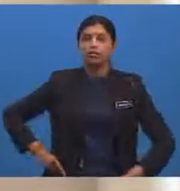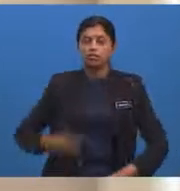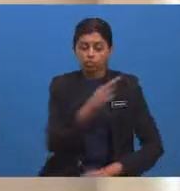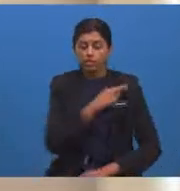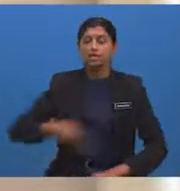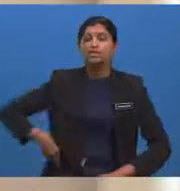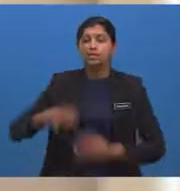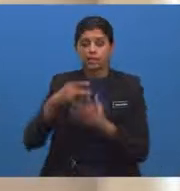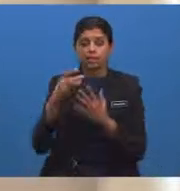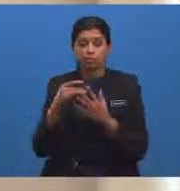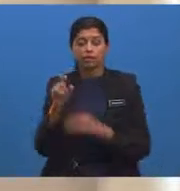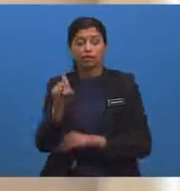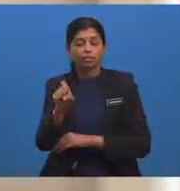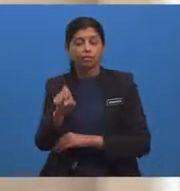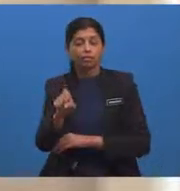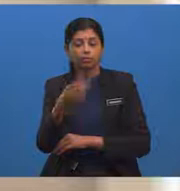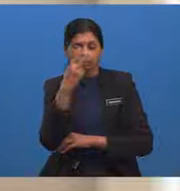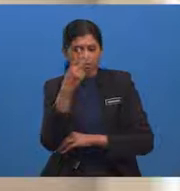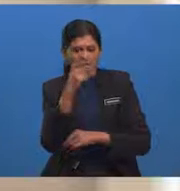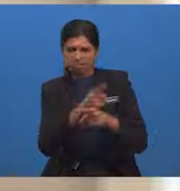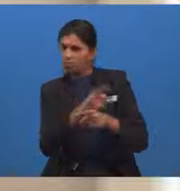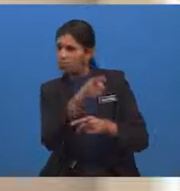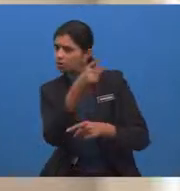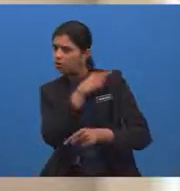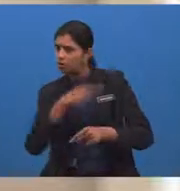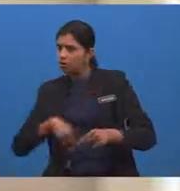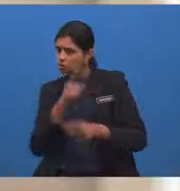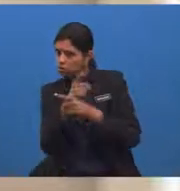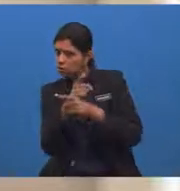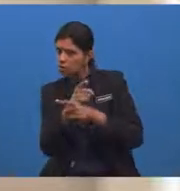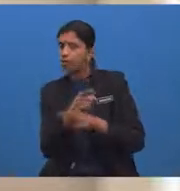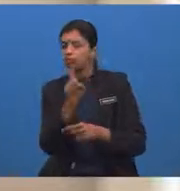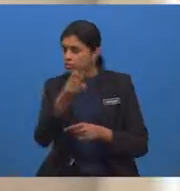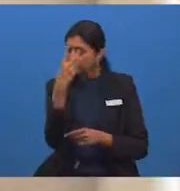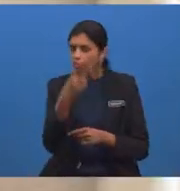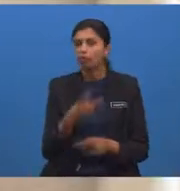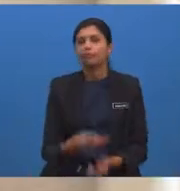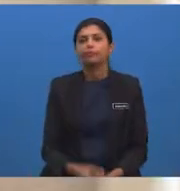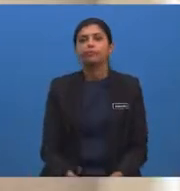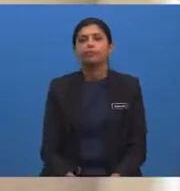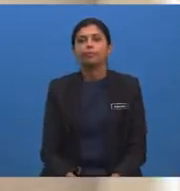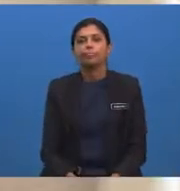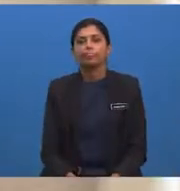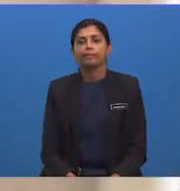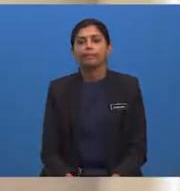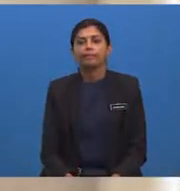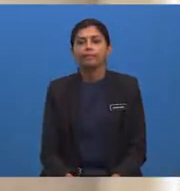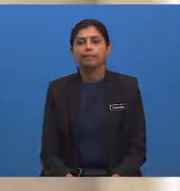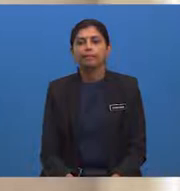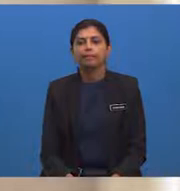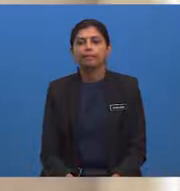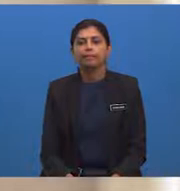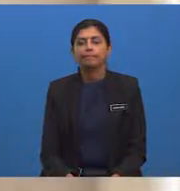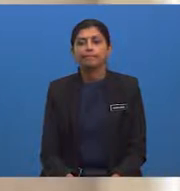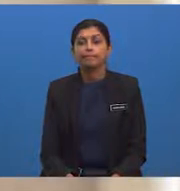dipilih mestilah diperiksa kesahihan keturunannya dahulu. Di samping itu juga murid-murid, raja juga boleh